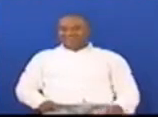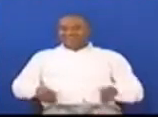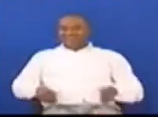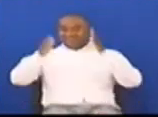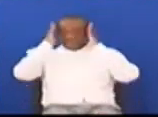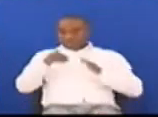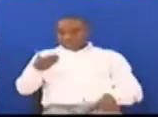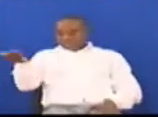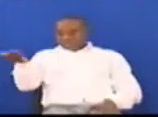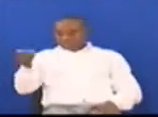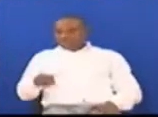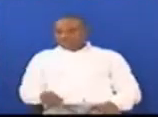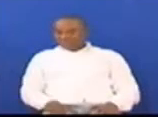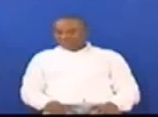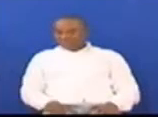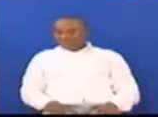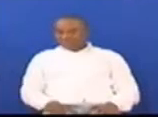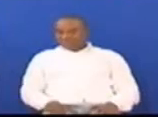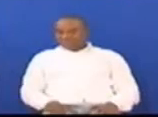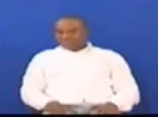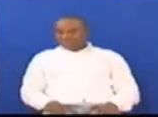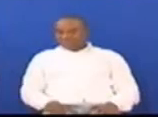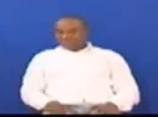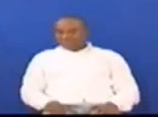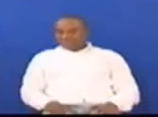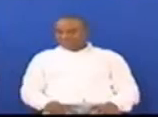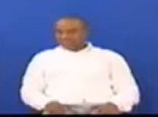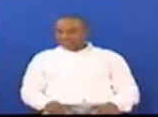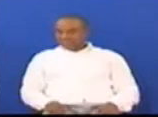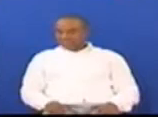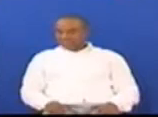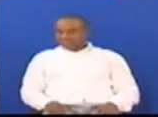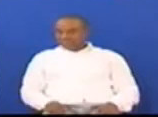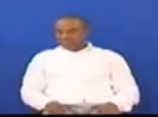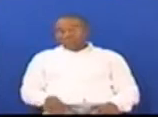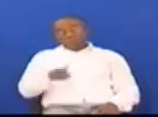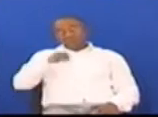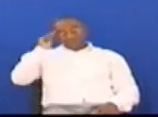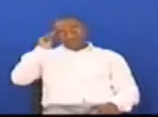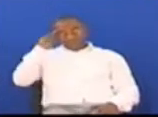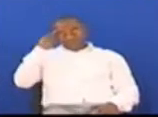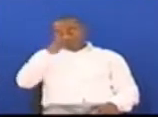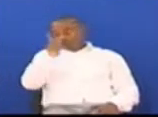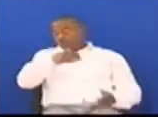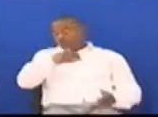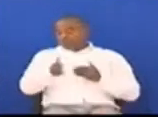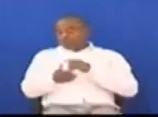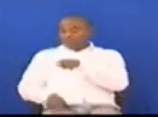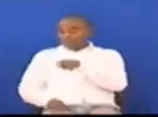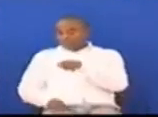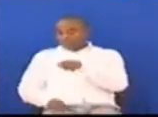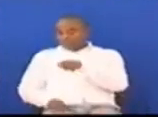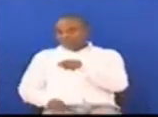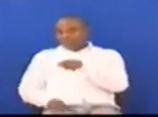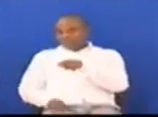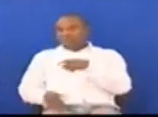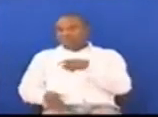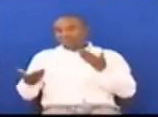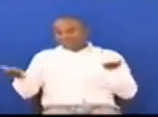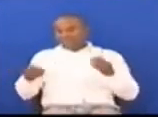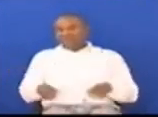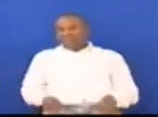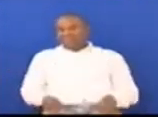Mheshimiwa. Sasa ngoja. Ngoma draw. Watani wa jadi. Ngoma draw. Mimi naomba ishie hapo hiyo. Ngoma draw. Ngoma draw basi ishie